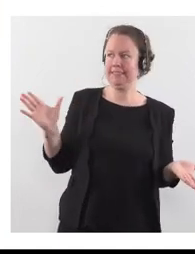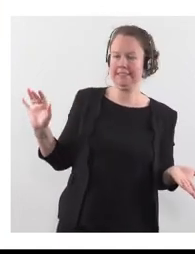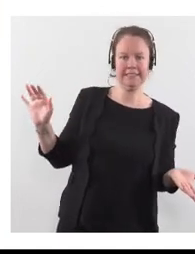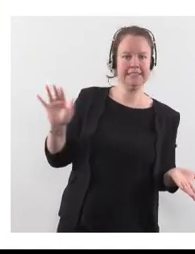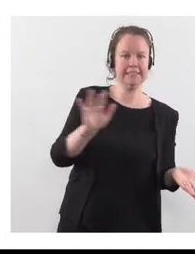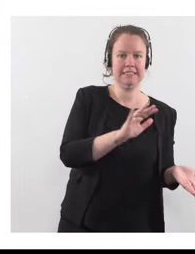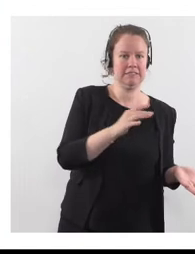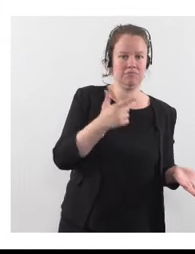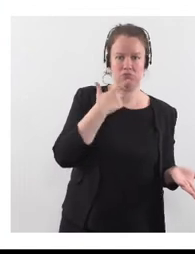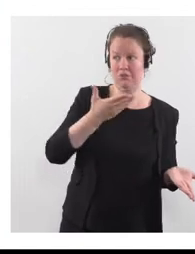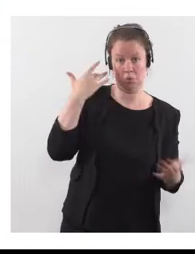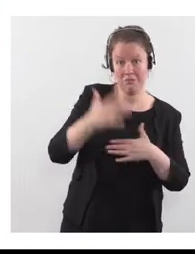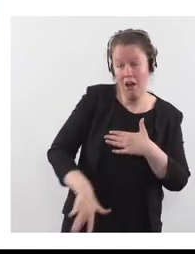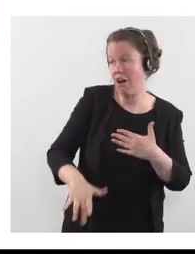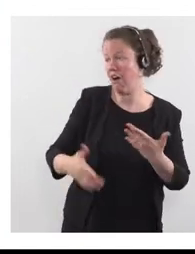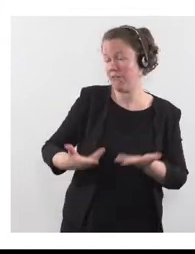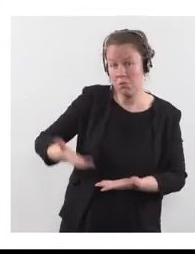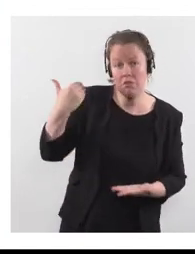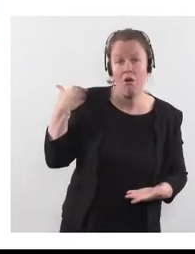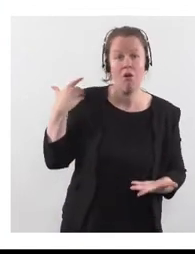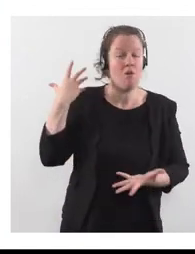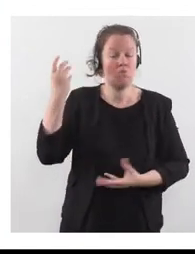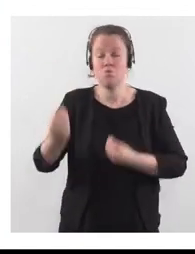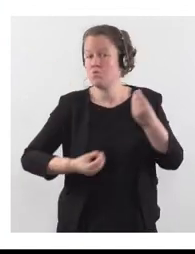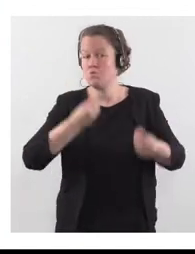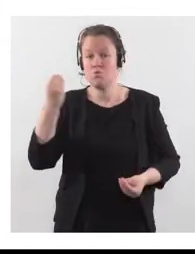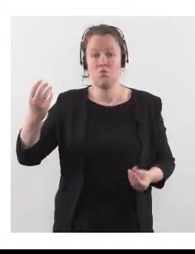il y avait trop de temps qui s'était écoulé,